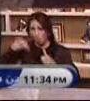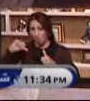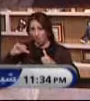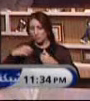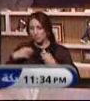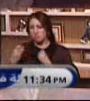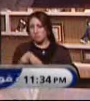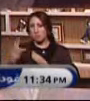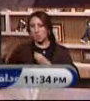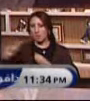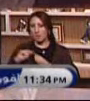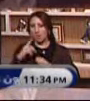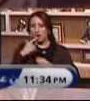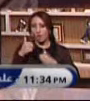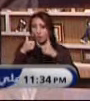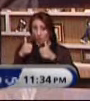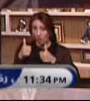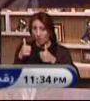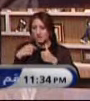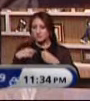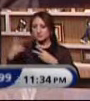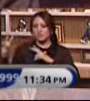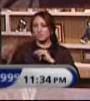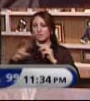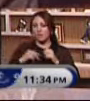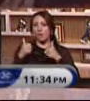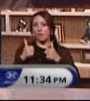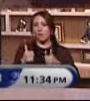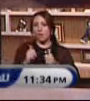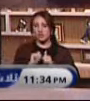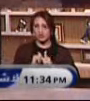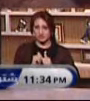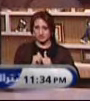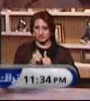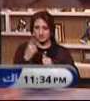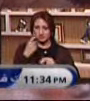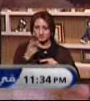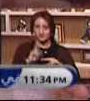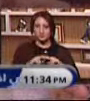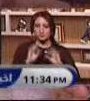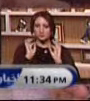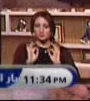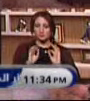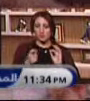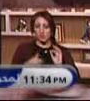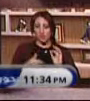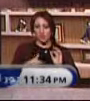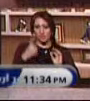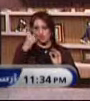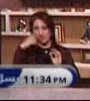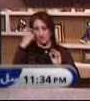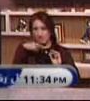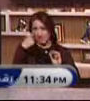لك من انت. المنبع الرابع من منابع قسوه القلب ادبار الدنيا عنهم